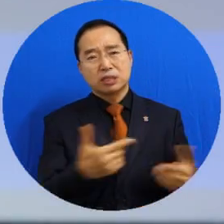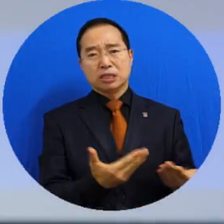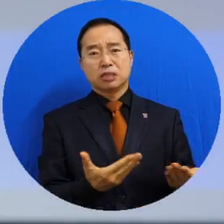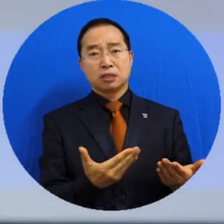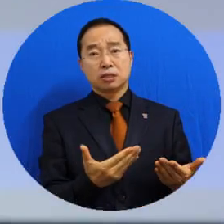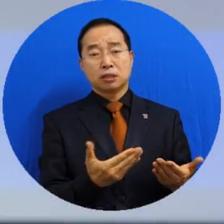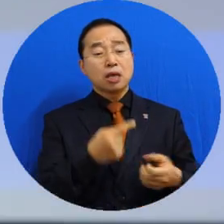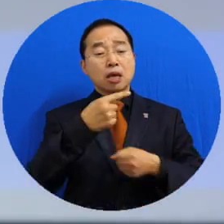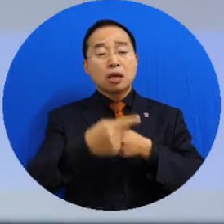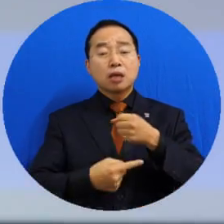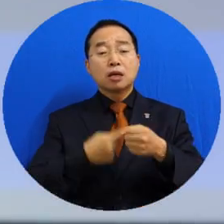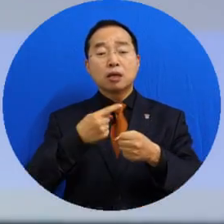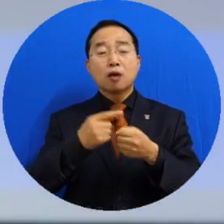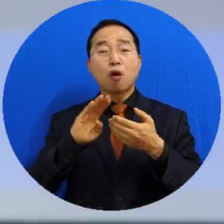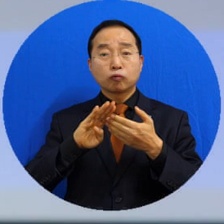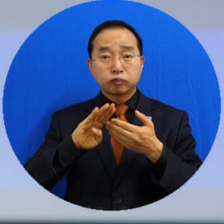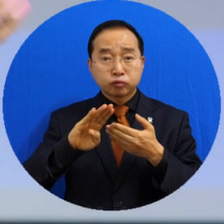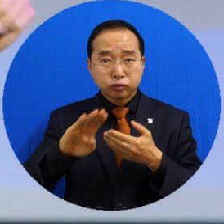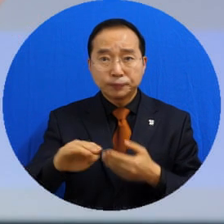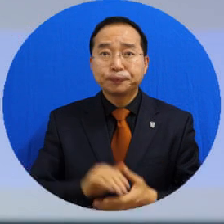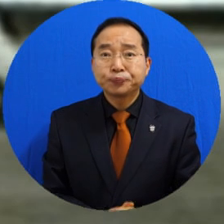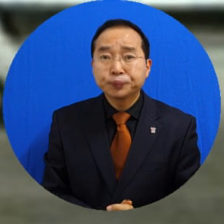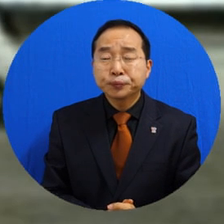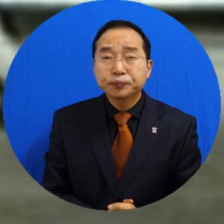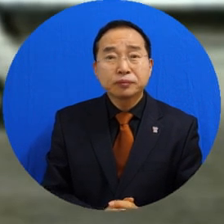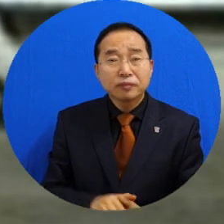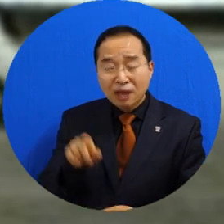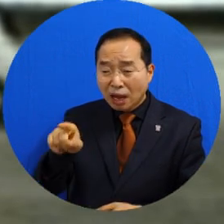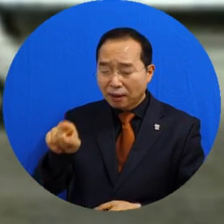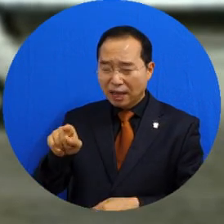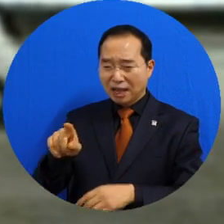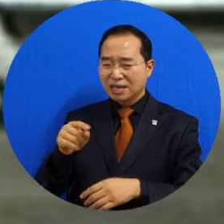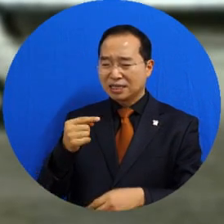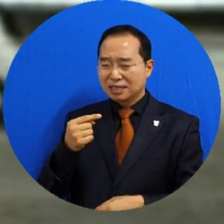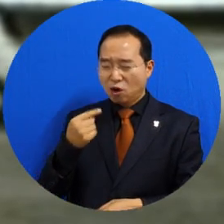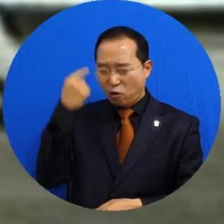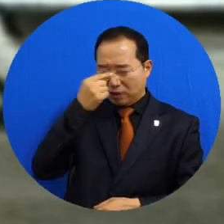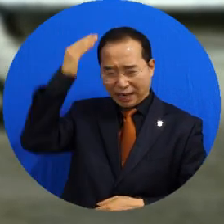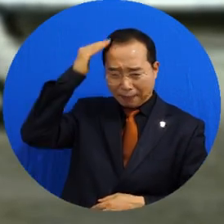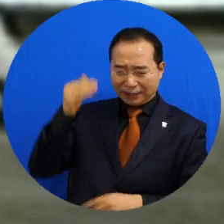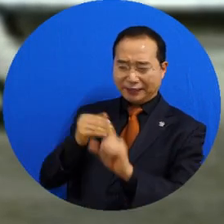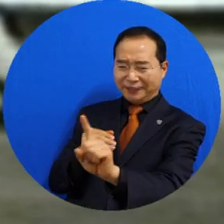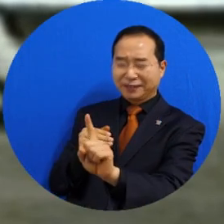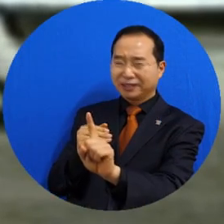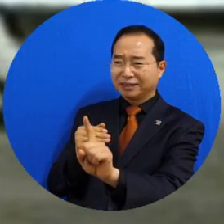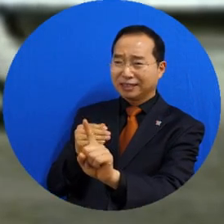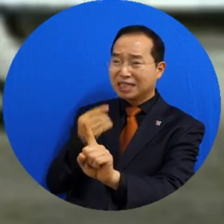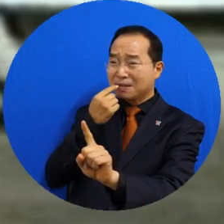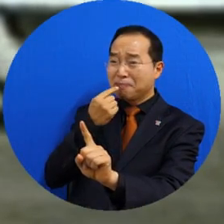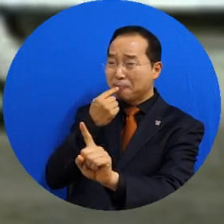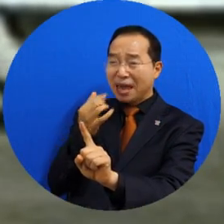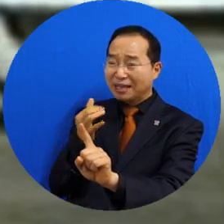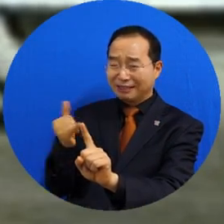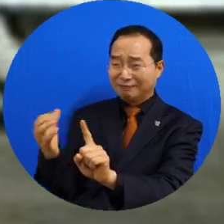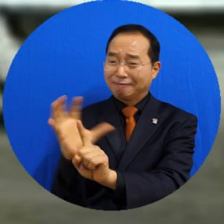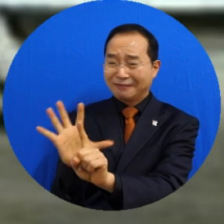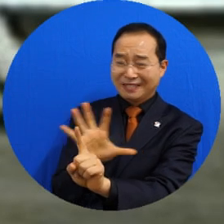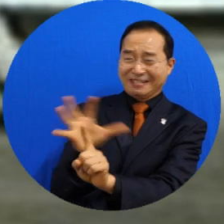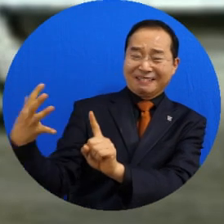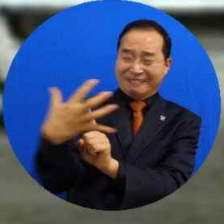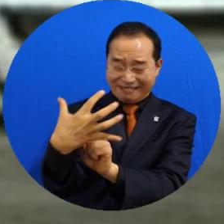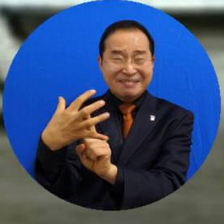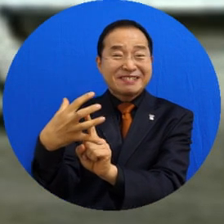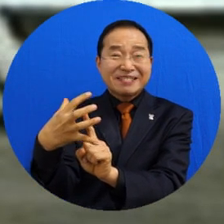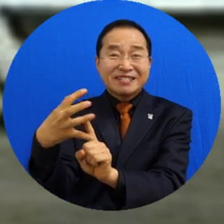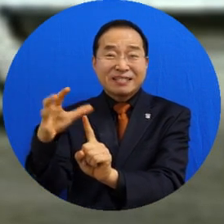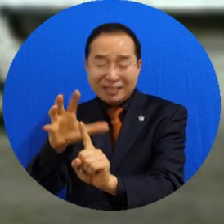뒤에 아까 한 명의 흑인 로드니 킹이 16명의 백인 경찰들부터 막 구타당한 사건 있잖아요. 거기서 4명의